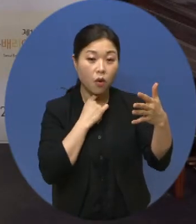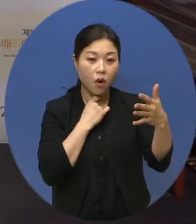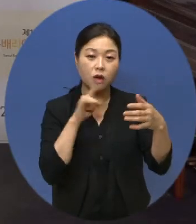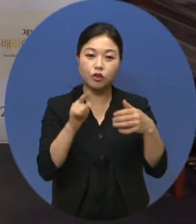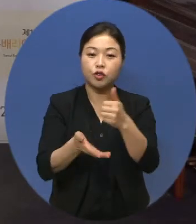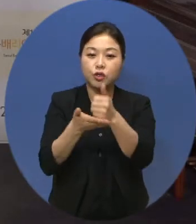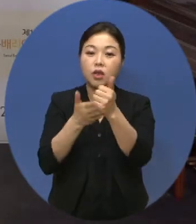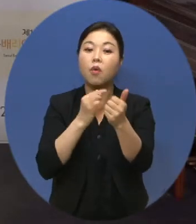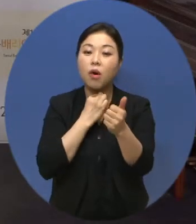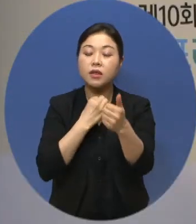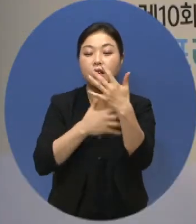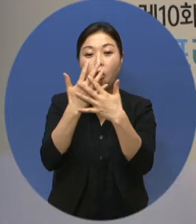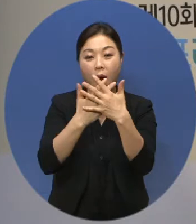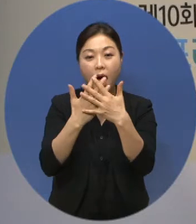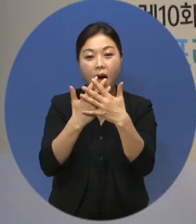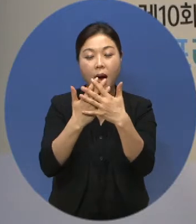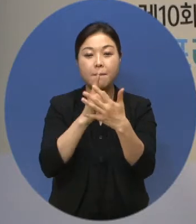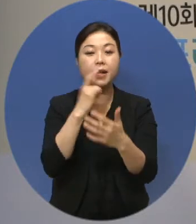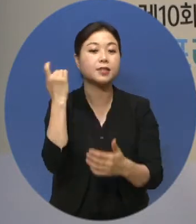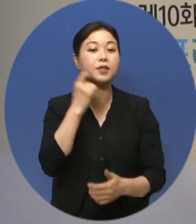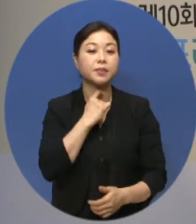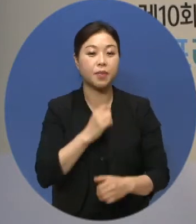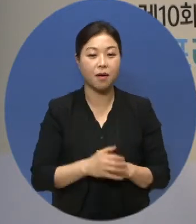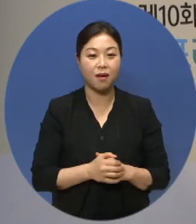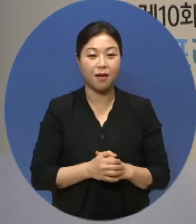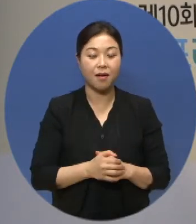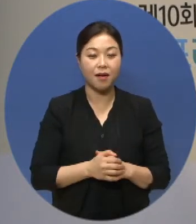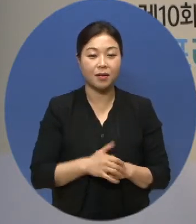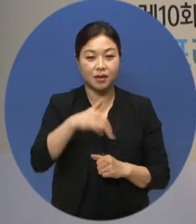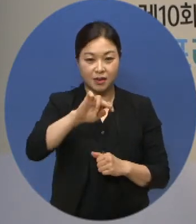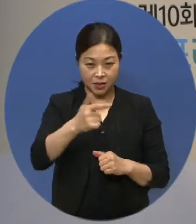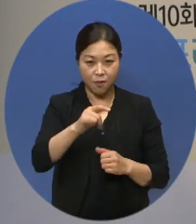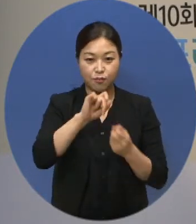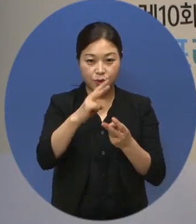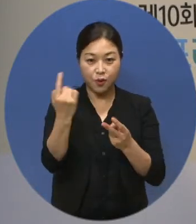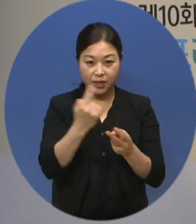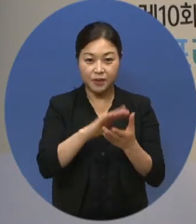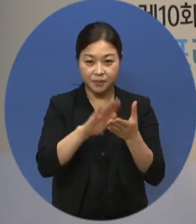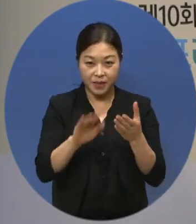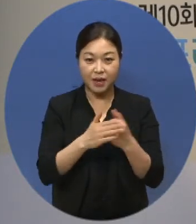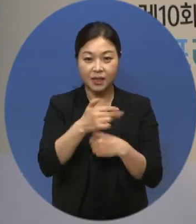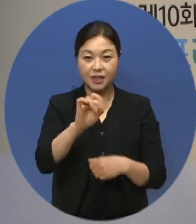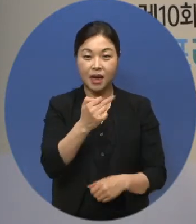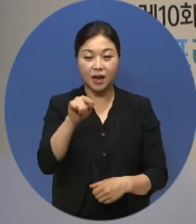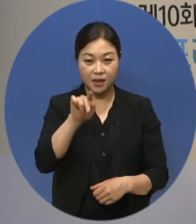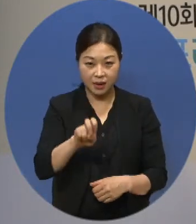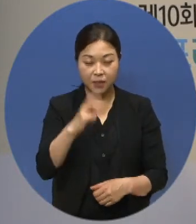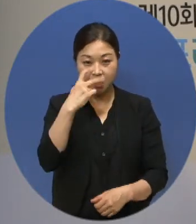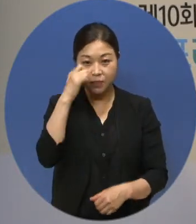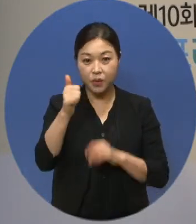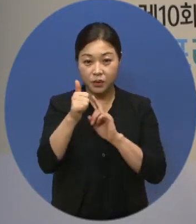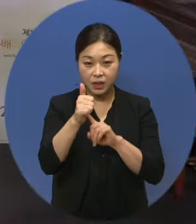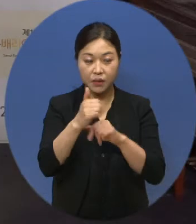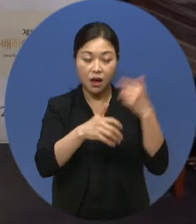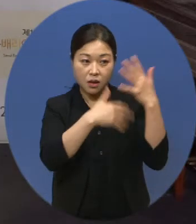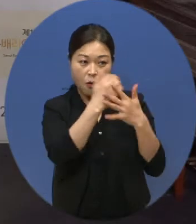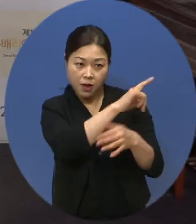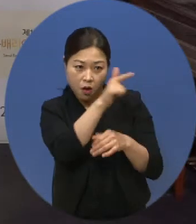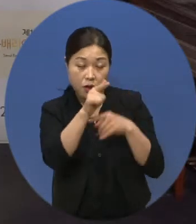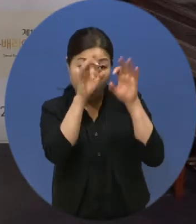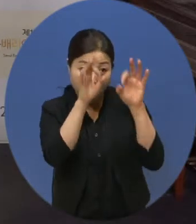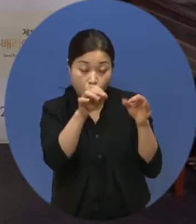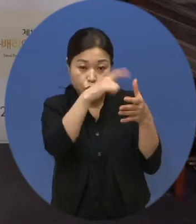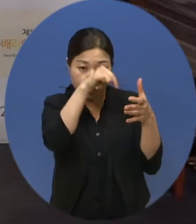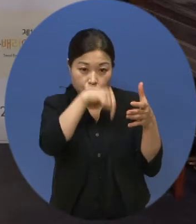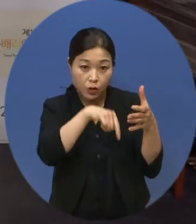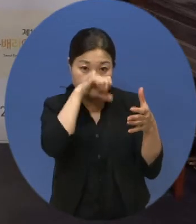싶긴 한데 자 먼저 우리 전부 치러 왔습니다의 장아람 감독님 어떤 작품이 좀 좋으셨고